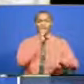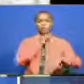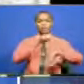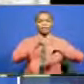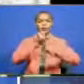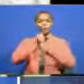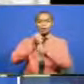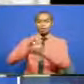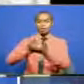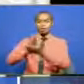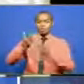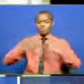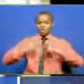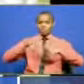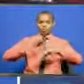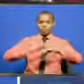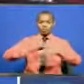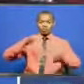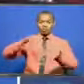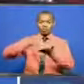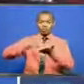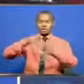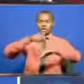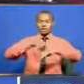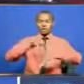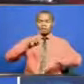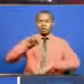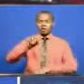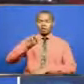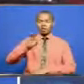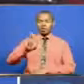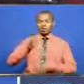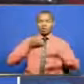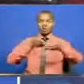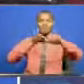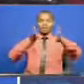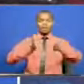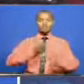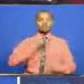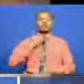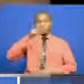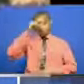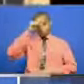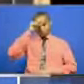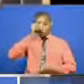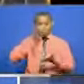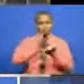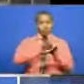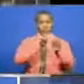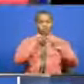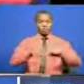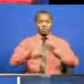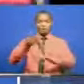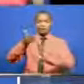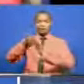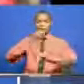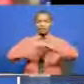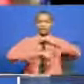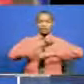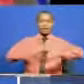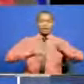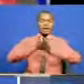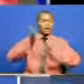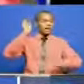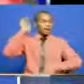bora, huko katibu mkuu wa muungano wa KOTU Francis Atoli akiitaka serikali kuchukua hatua za haraka na kusikiza kilio